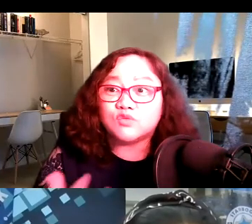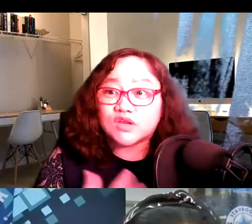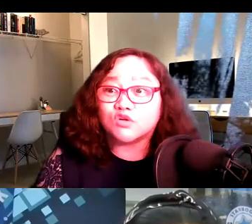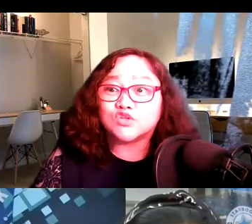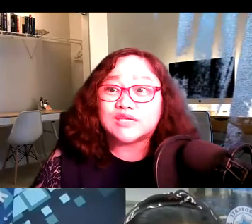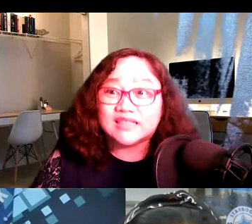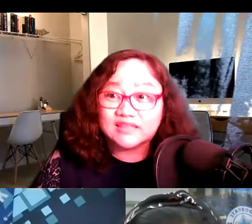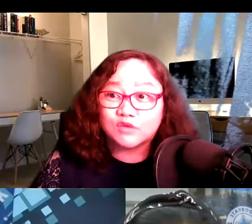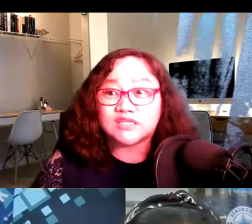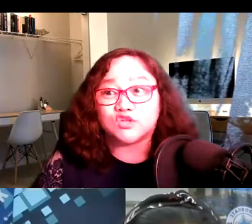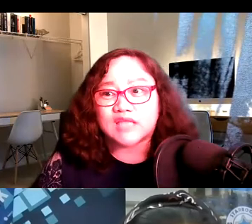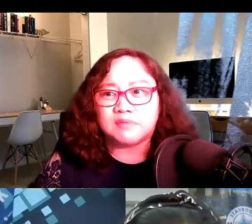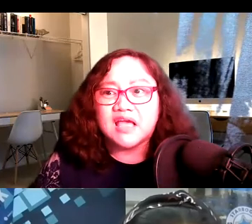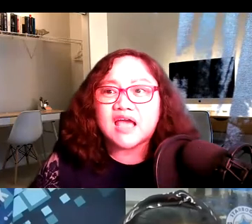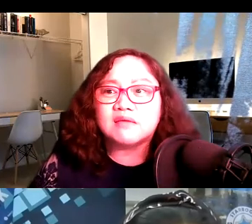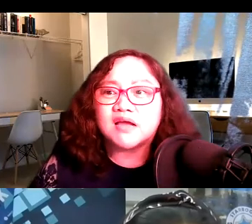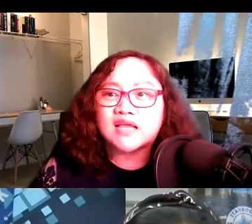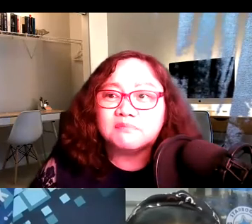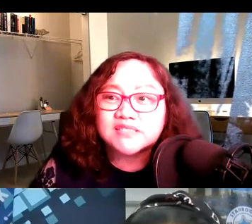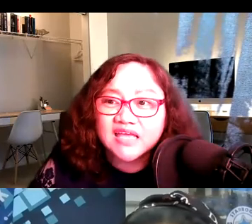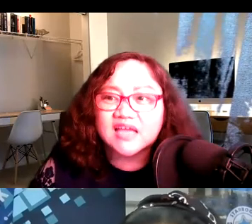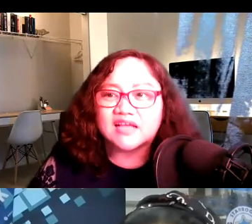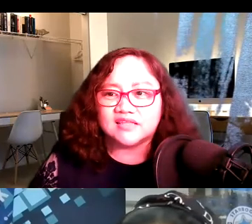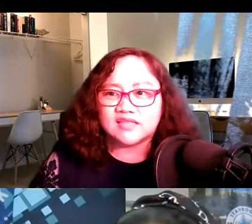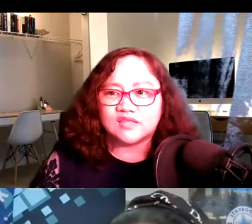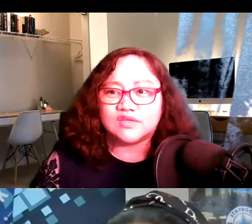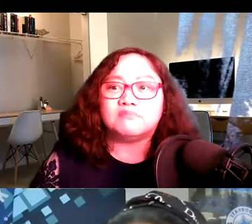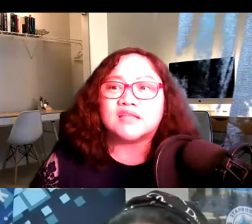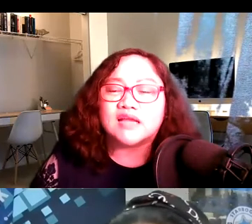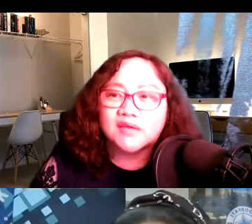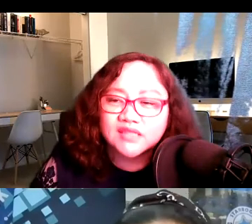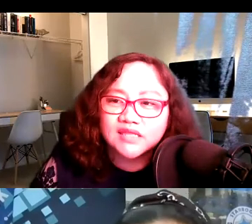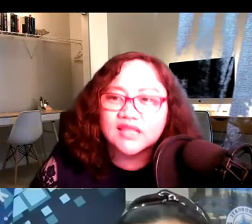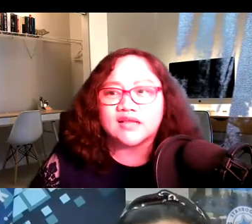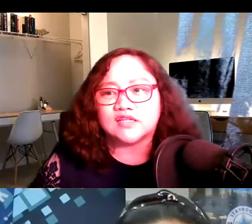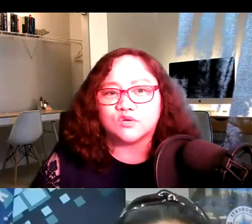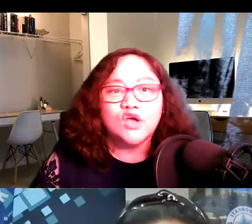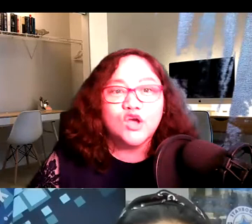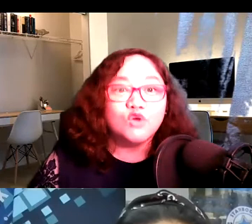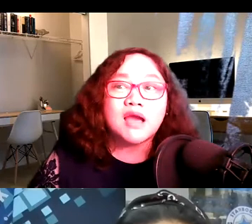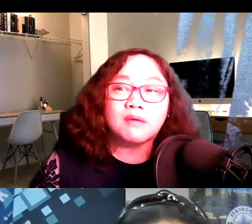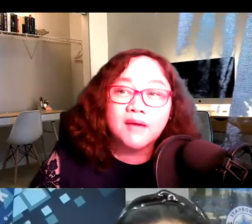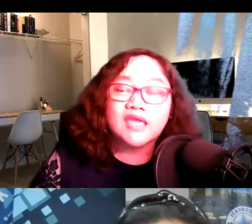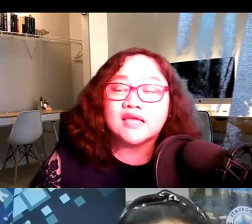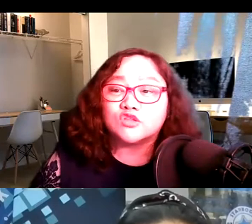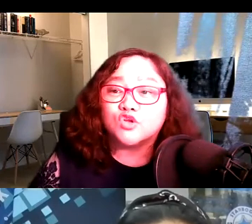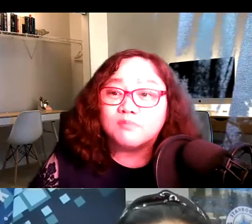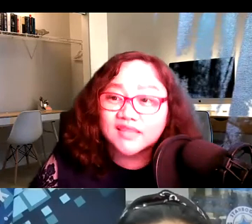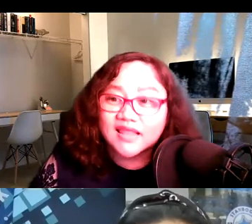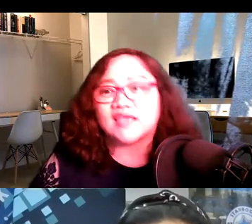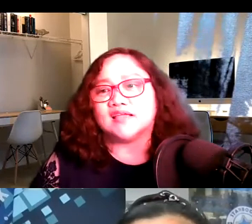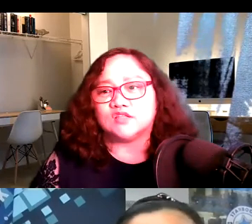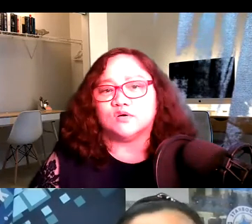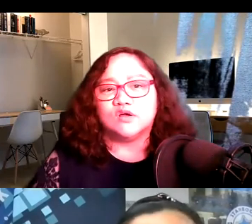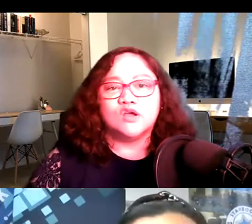then we are also guilty of stereotyping. Ay, yung mga taga-Bisaya, ganyan. Ano, yung mga taga-Maynila, ganito. Yung mga babae, ganito. Yung mga